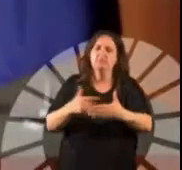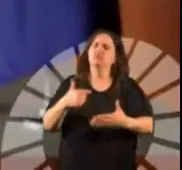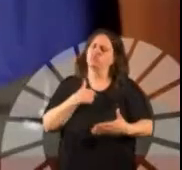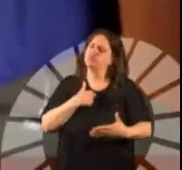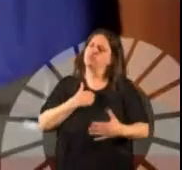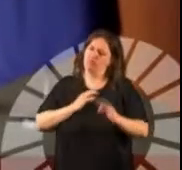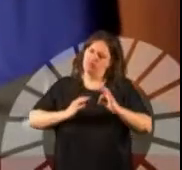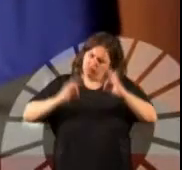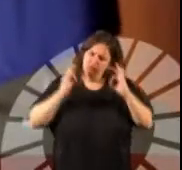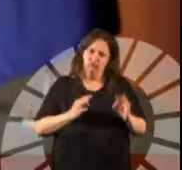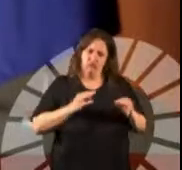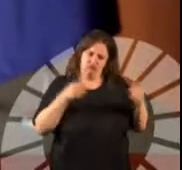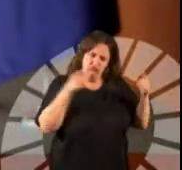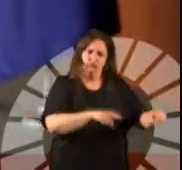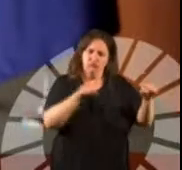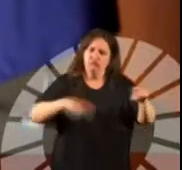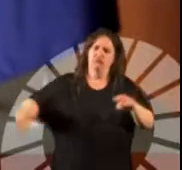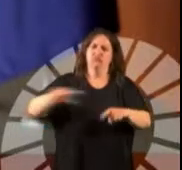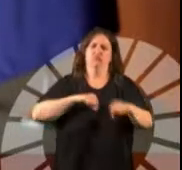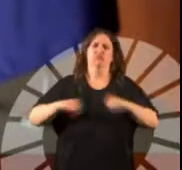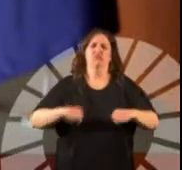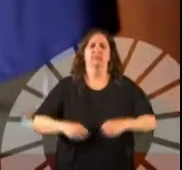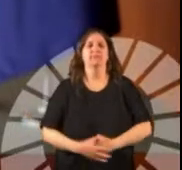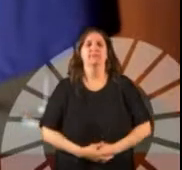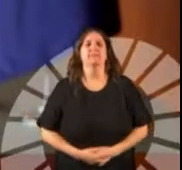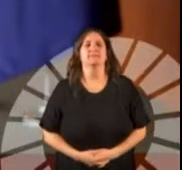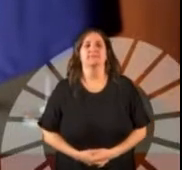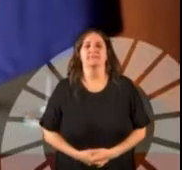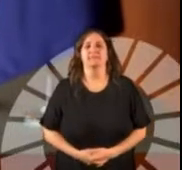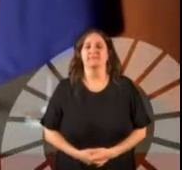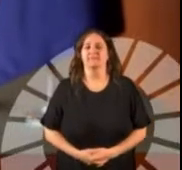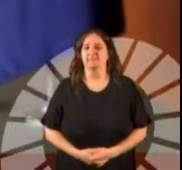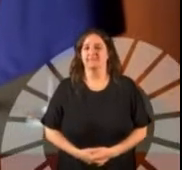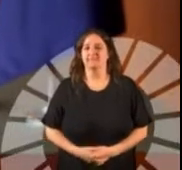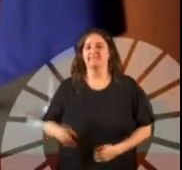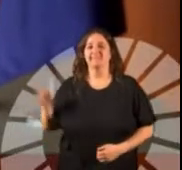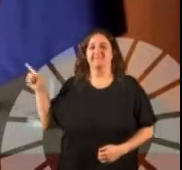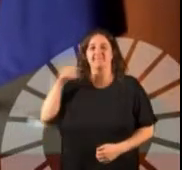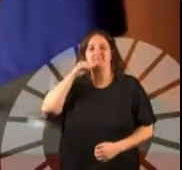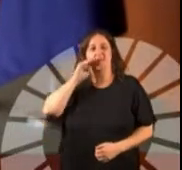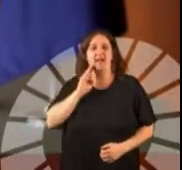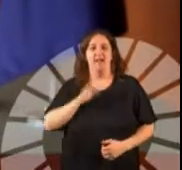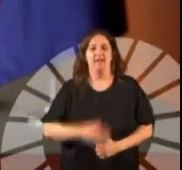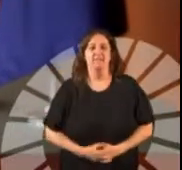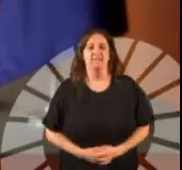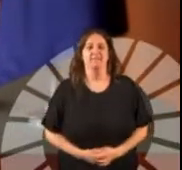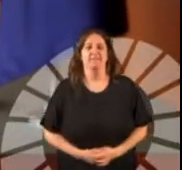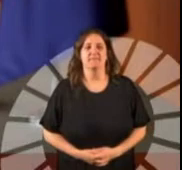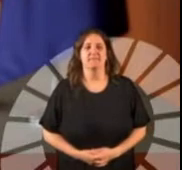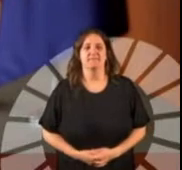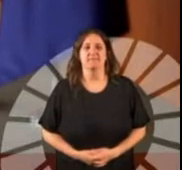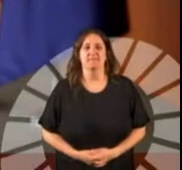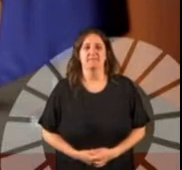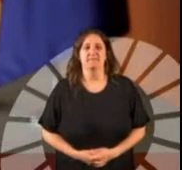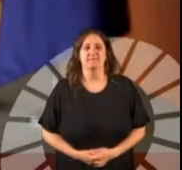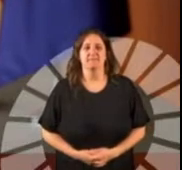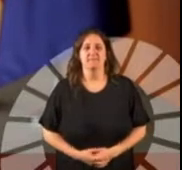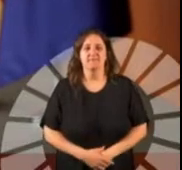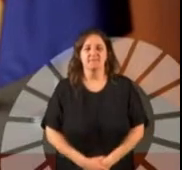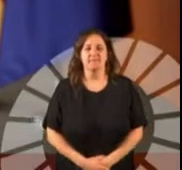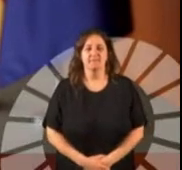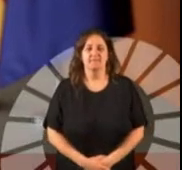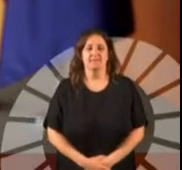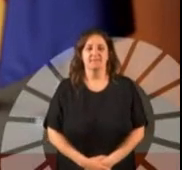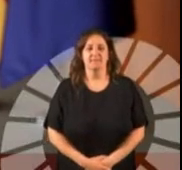Sehr geehrte Frau Fumzile Mambo Nguka, sehr geehrter Herr Präsident Andrés Manuel López Obrador,